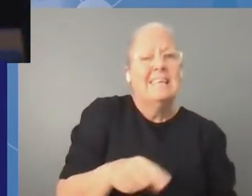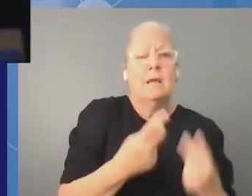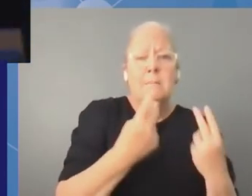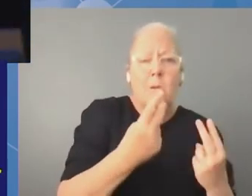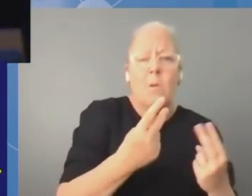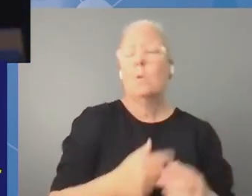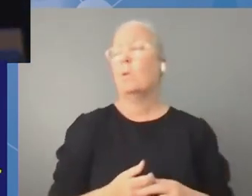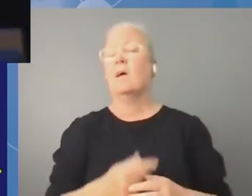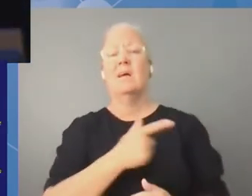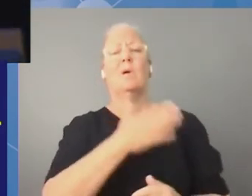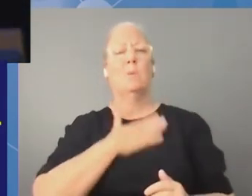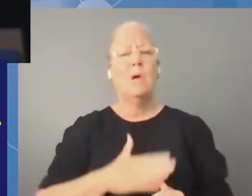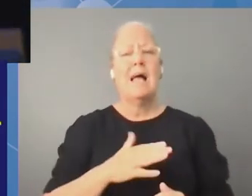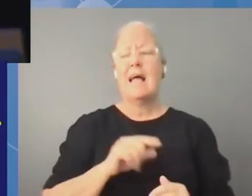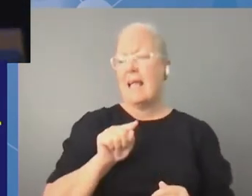些